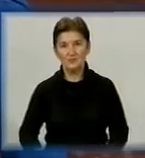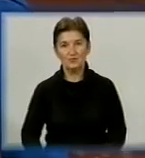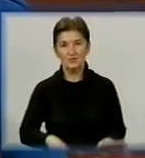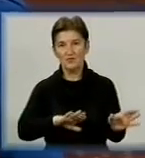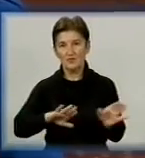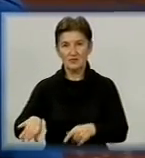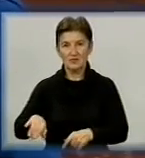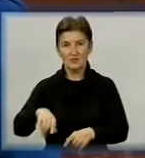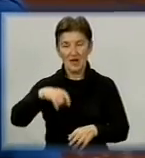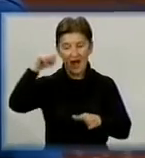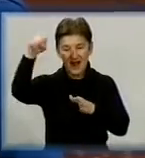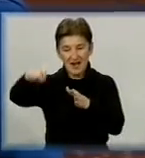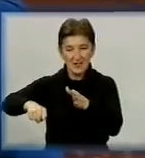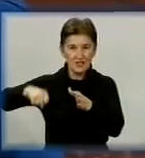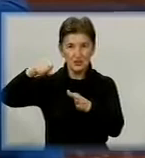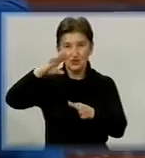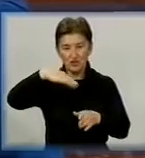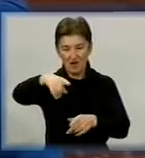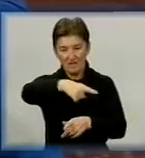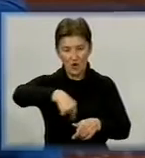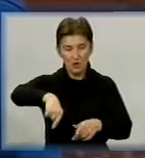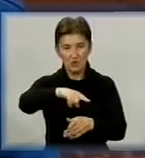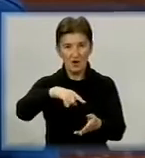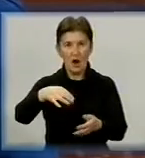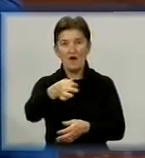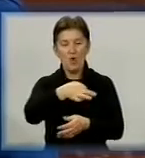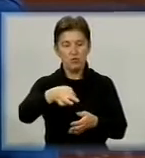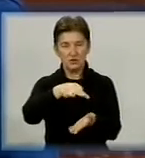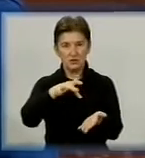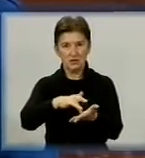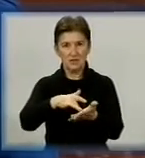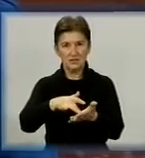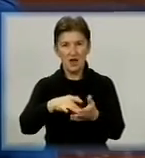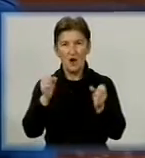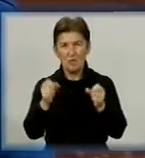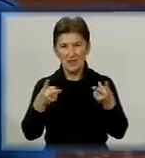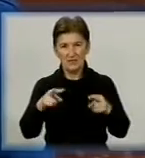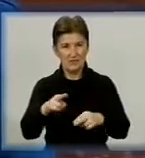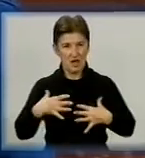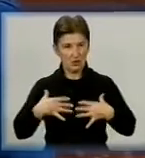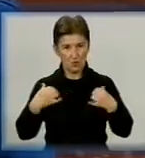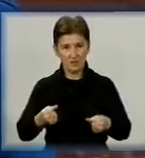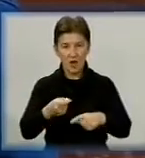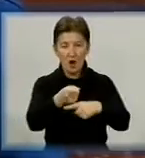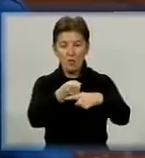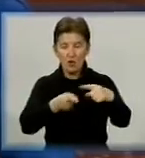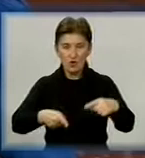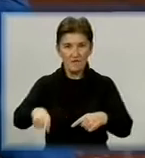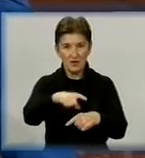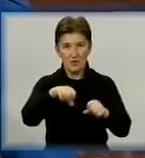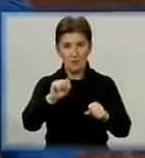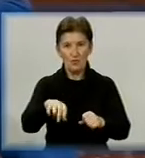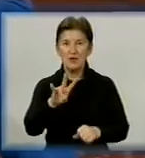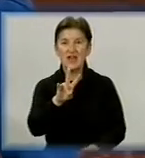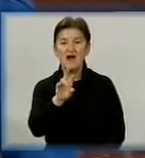Кринична вода в обласному центрі небезпечна для здоров'я. Про це вкотре нагадують санепідеміологи. Більше половини колодязів можуть напоїти